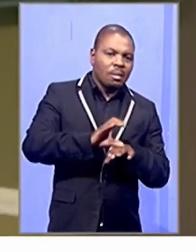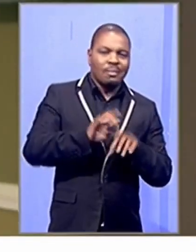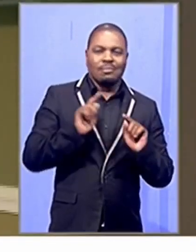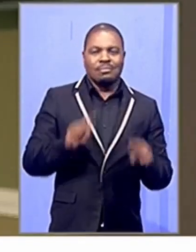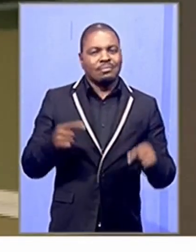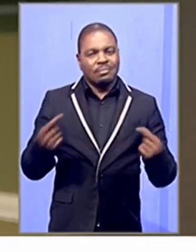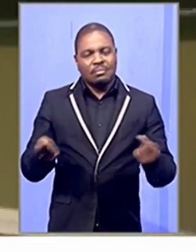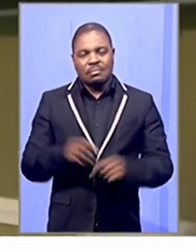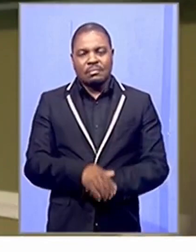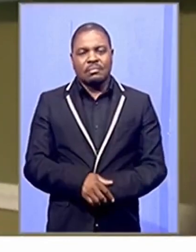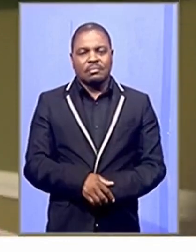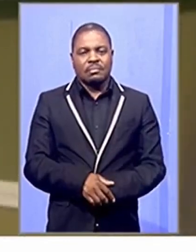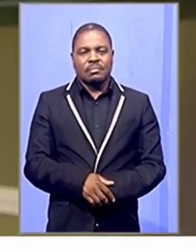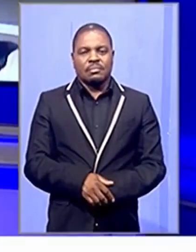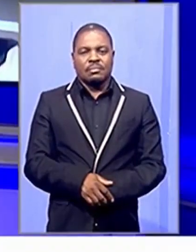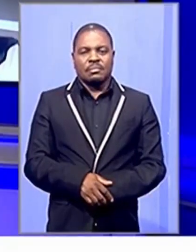rona.